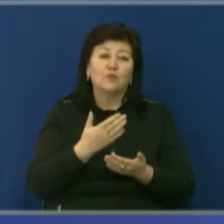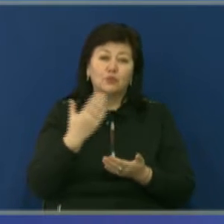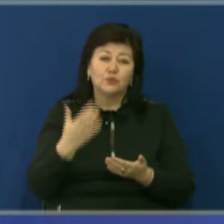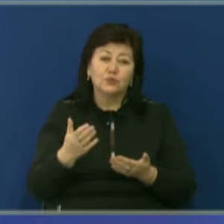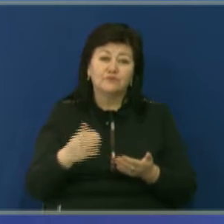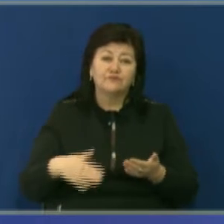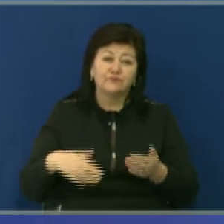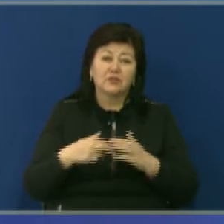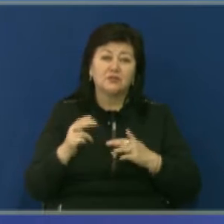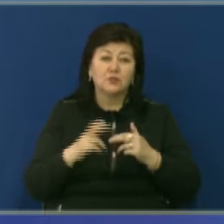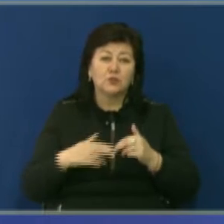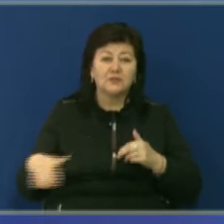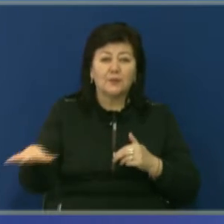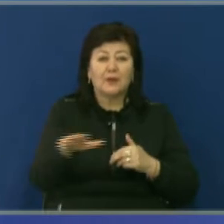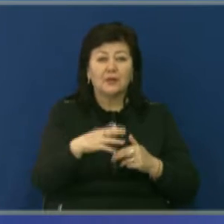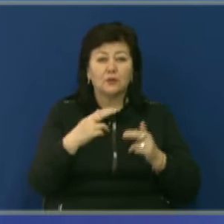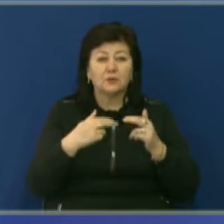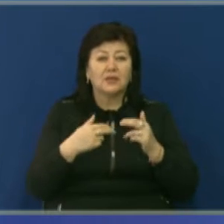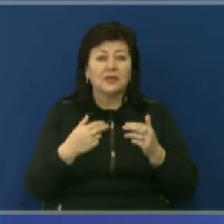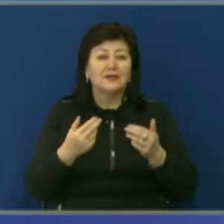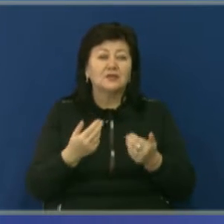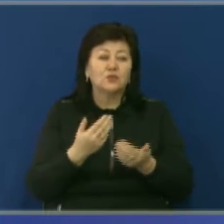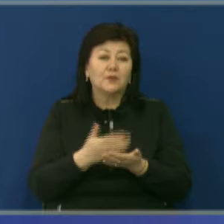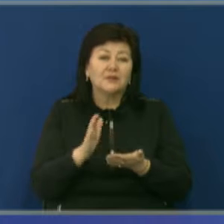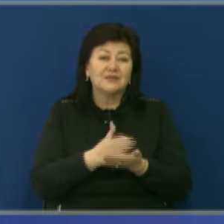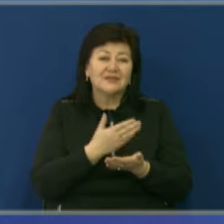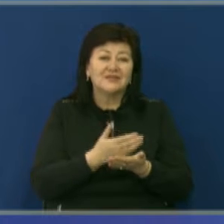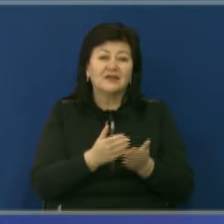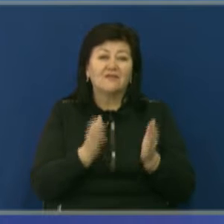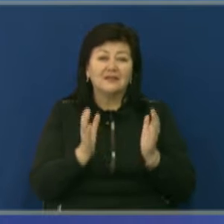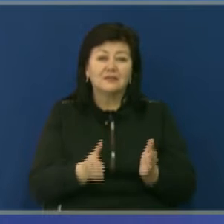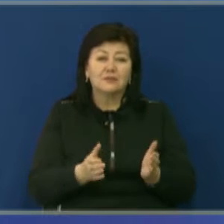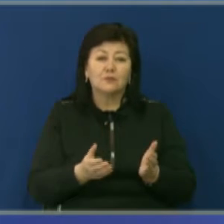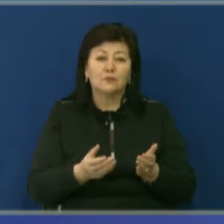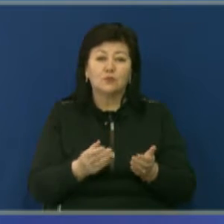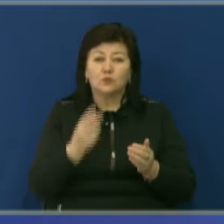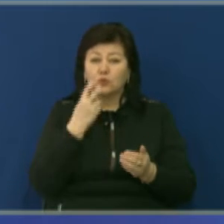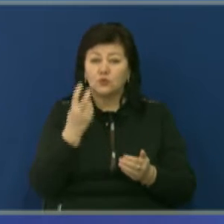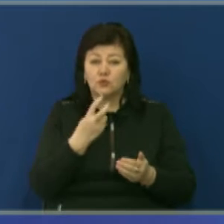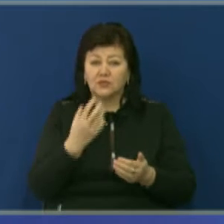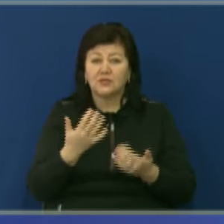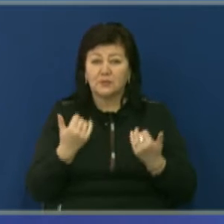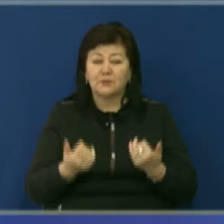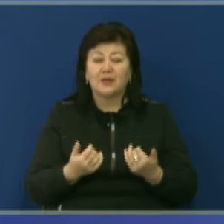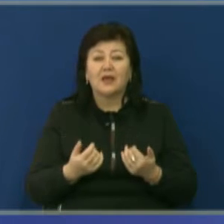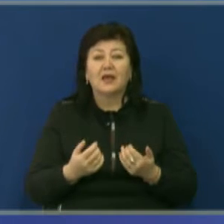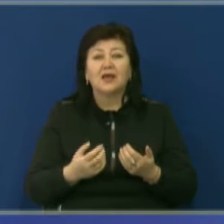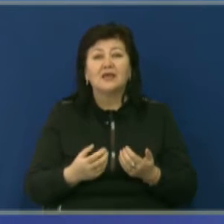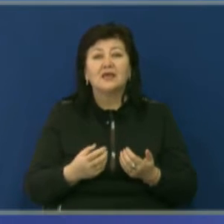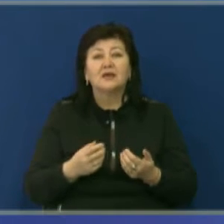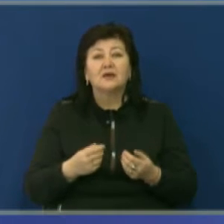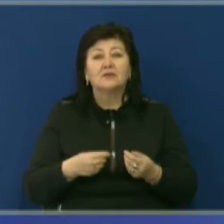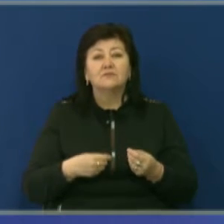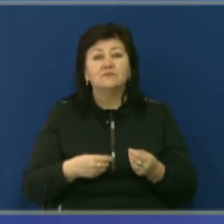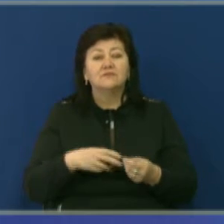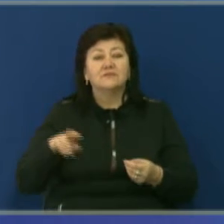қалдықтар полигонын салуға арналған экологиялық жоба қоғамда қызу пікірталас тудырды. Келеше көпсалалы кәсіпорынның директоры Мақсұт